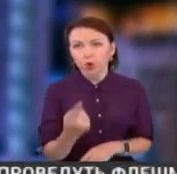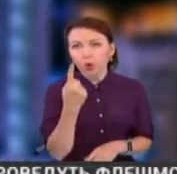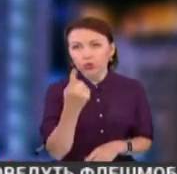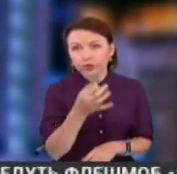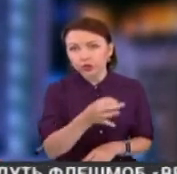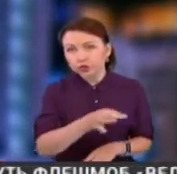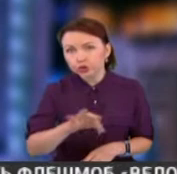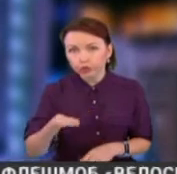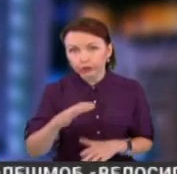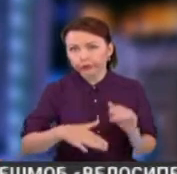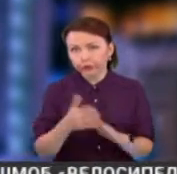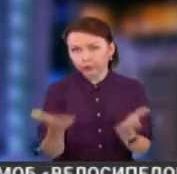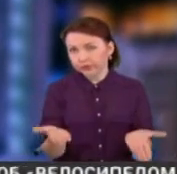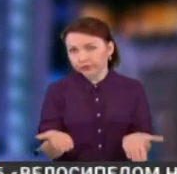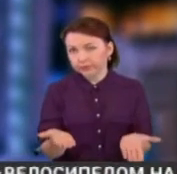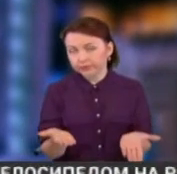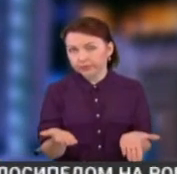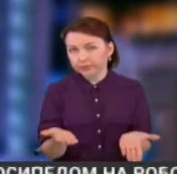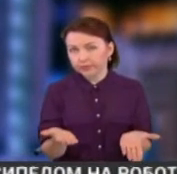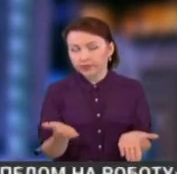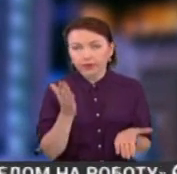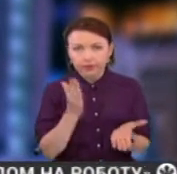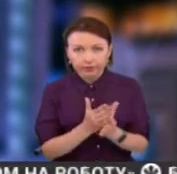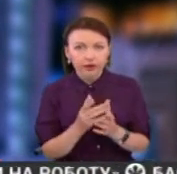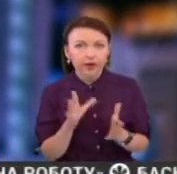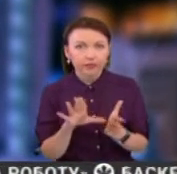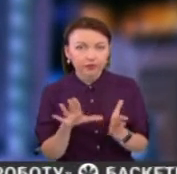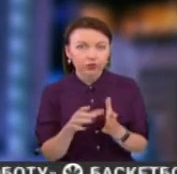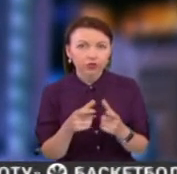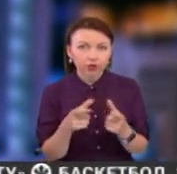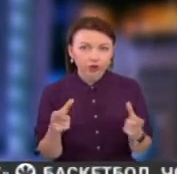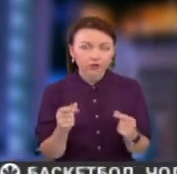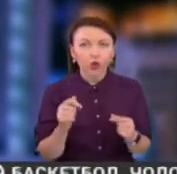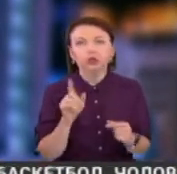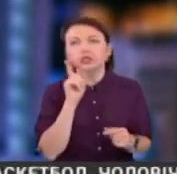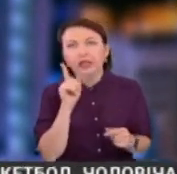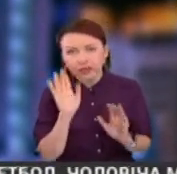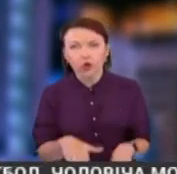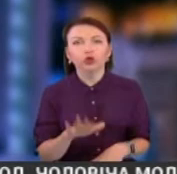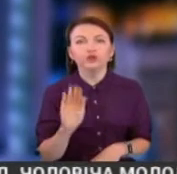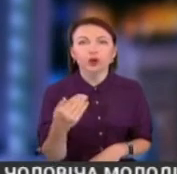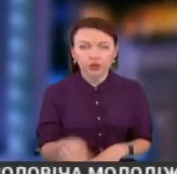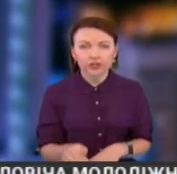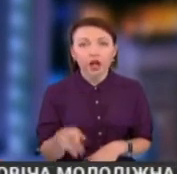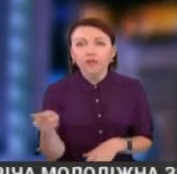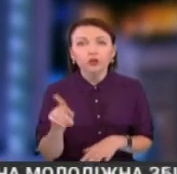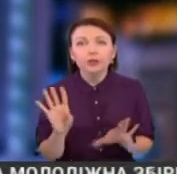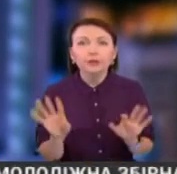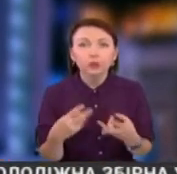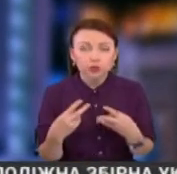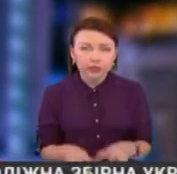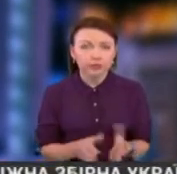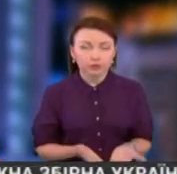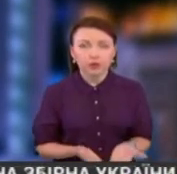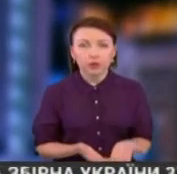руки. Їм та електронна картка хоч зелена, хоч фіолетова. Вона їм зовсім не потрібна, ретельно